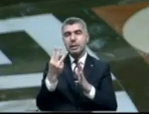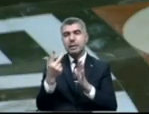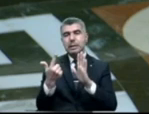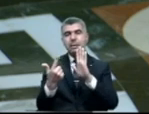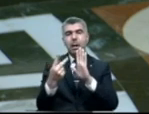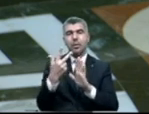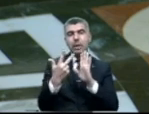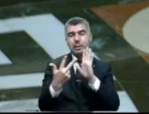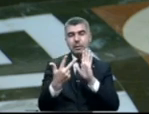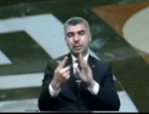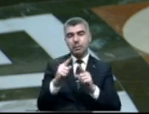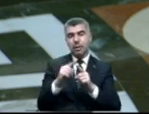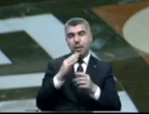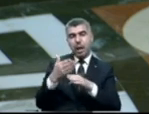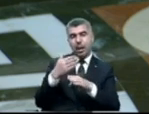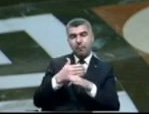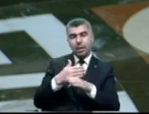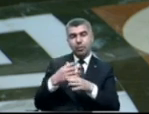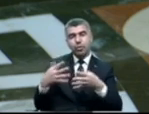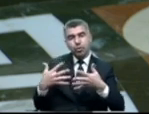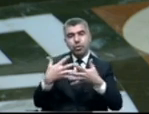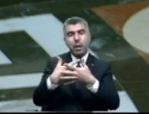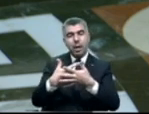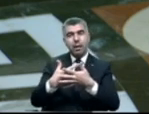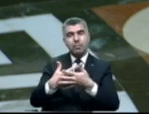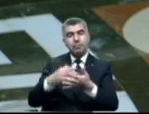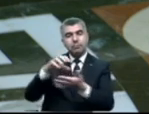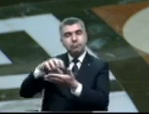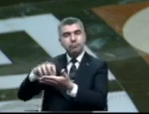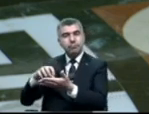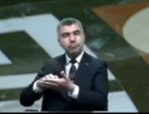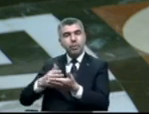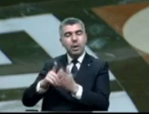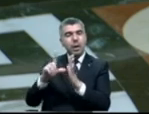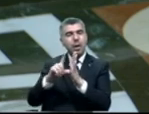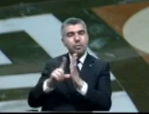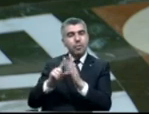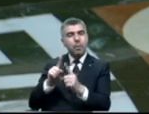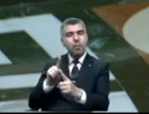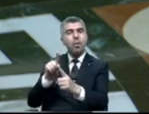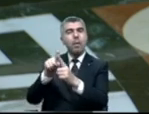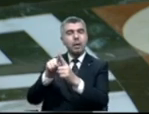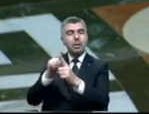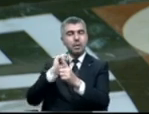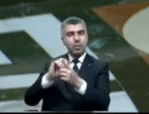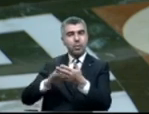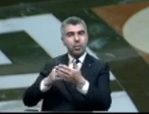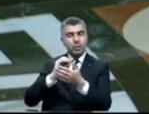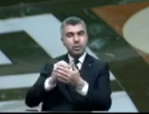21/37 اللي هضرنا عليه قبيلة فيما يخص التجميع والحق للمجمعين باش يمشيوا يبيعوا مباشرة دون